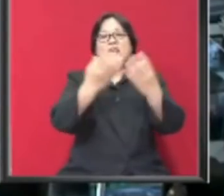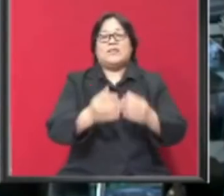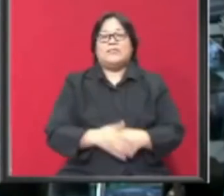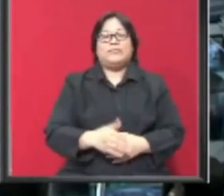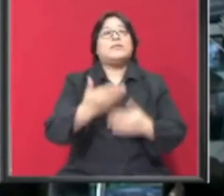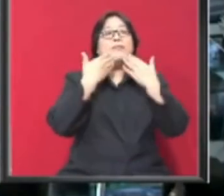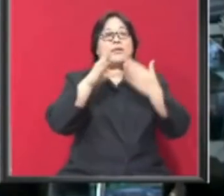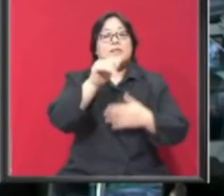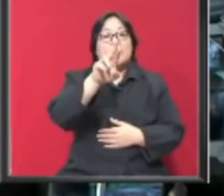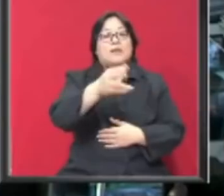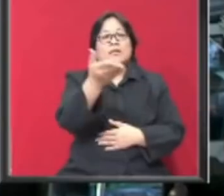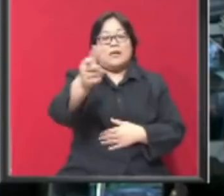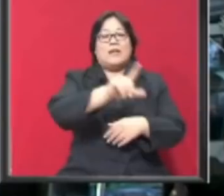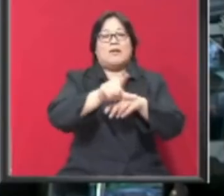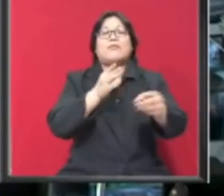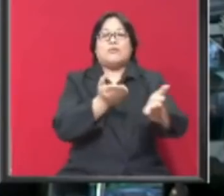Vegas